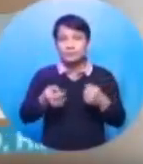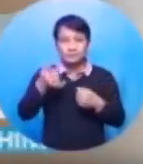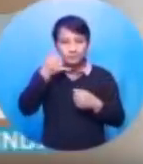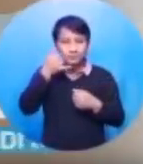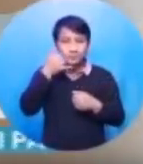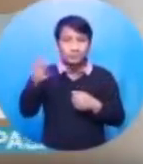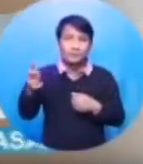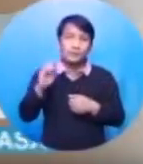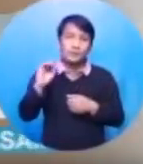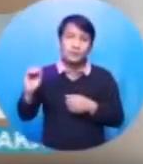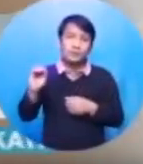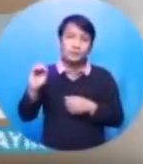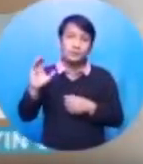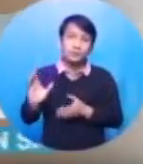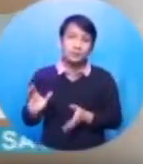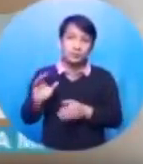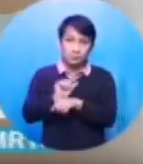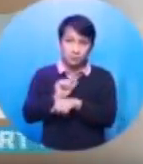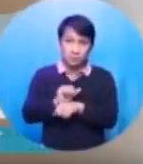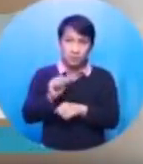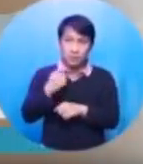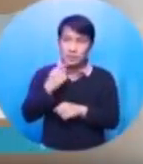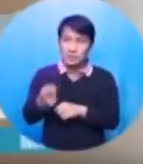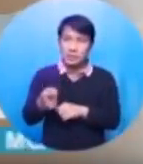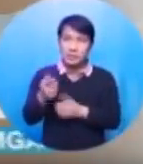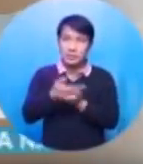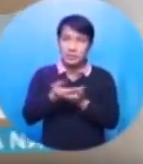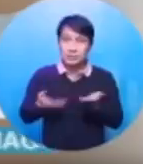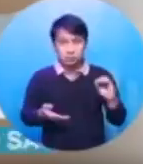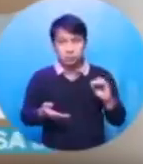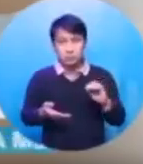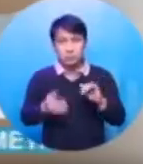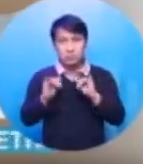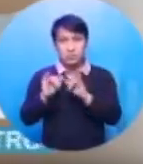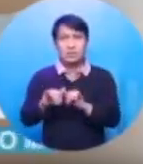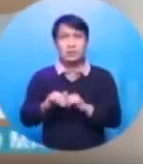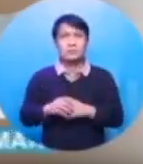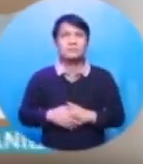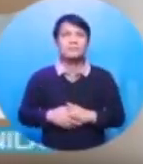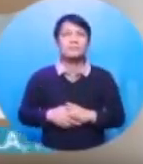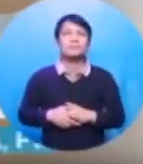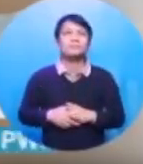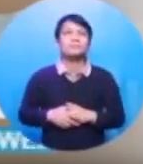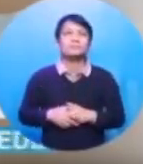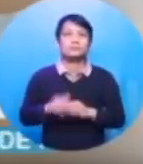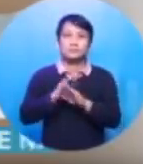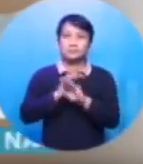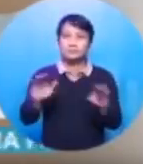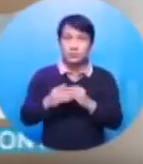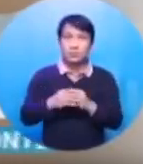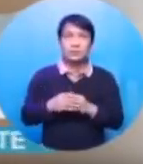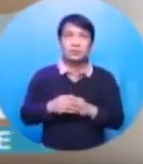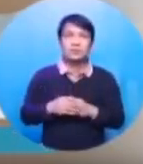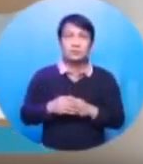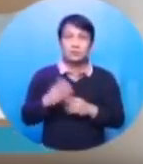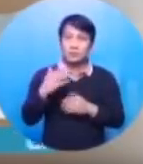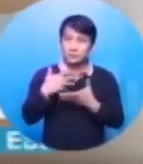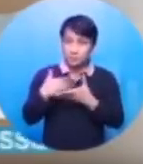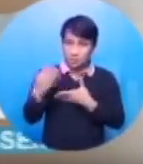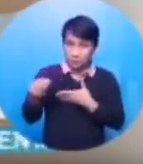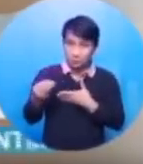namin yung landlord. Sasabihin sa landlord, yung mga gamit mo, Ma'am Rihina, na huwag munang